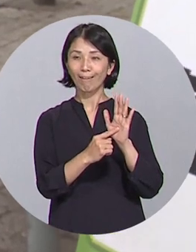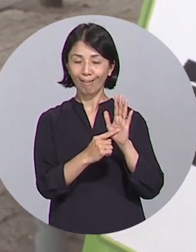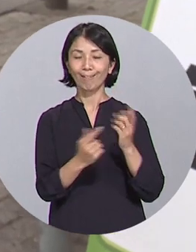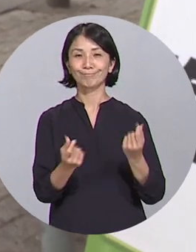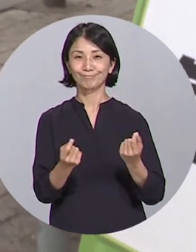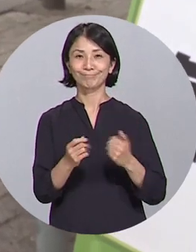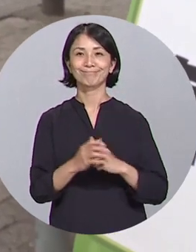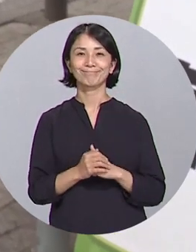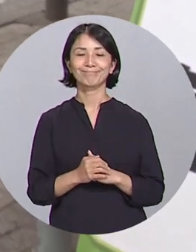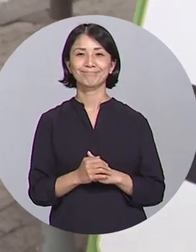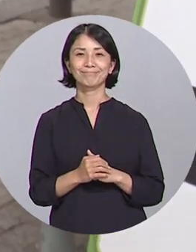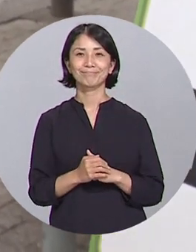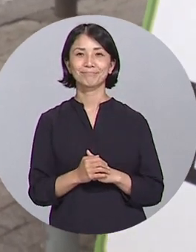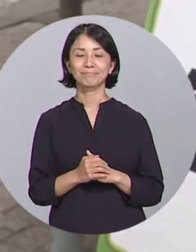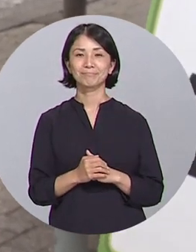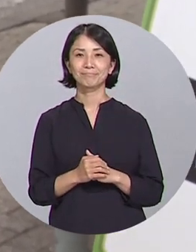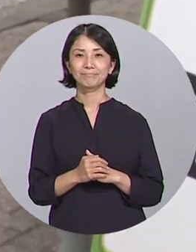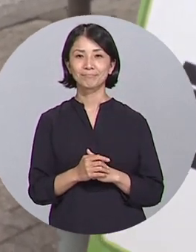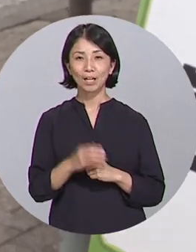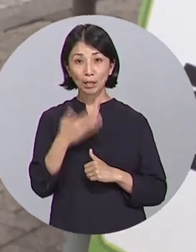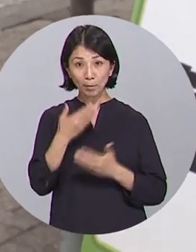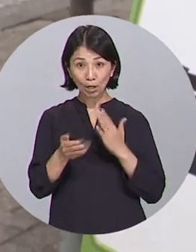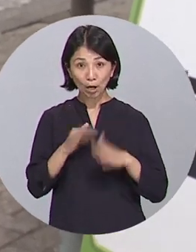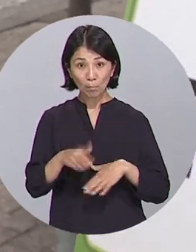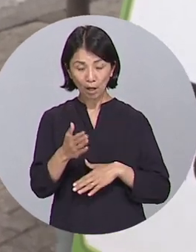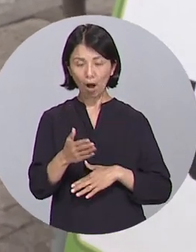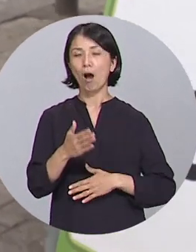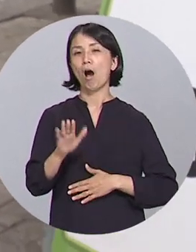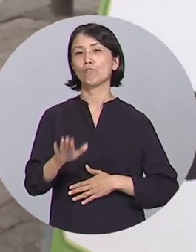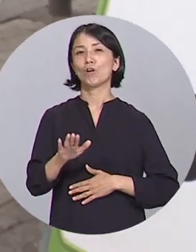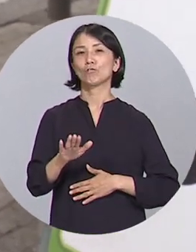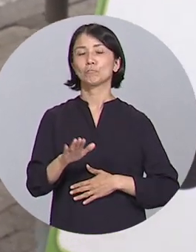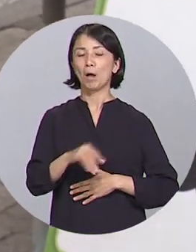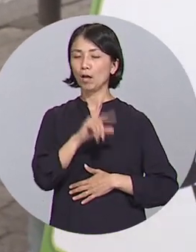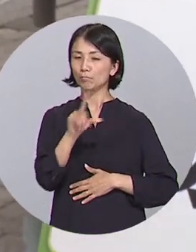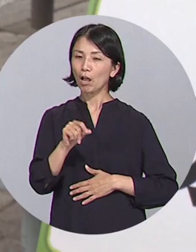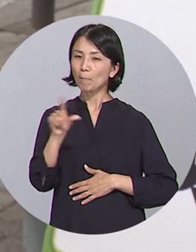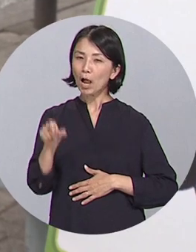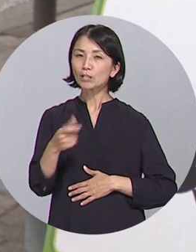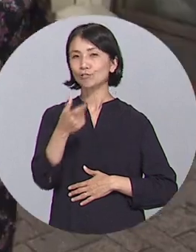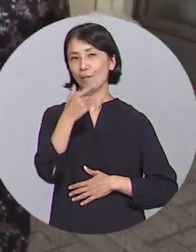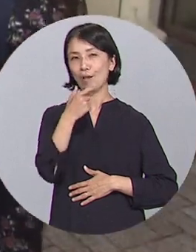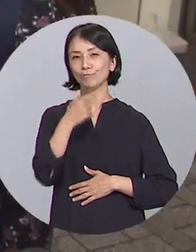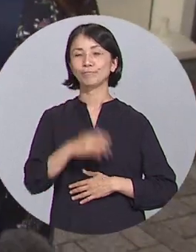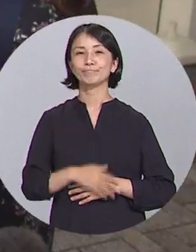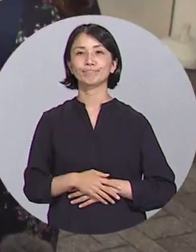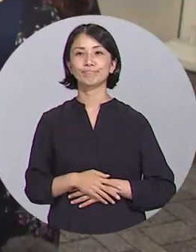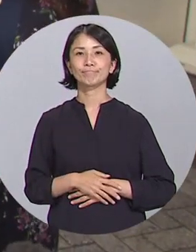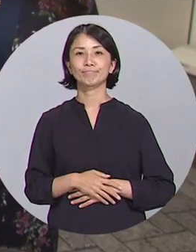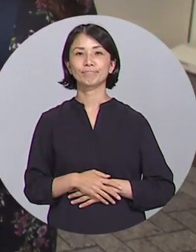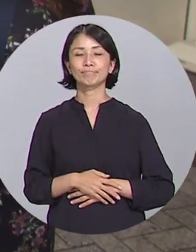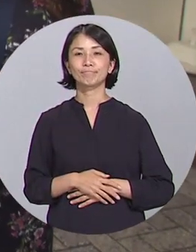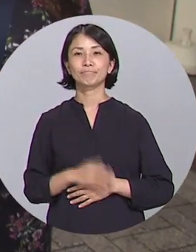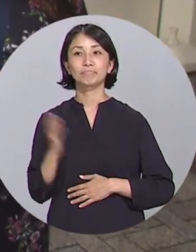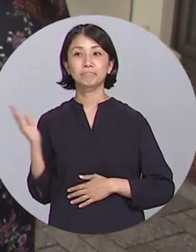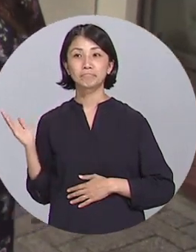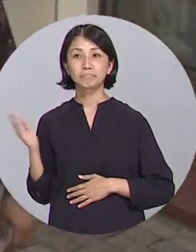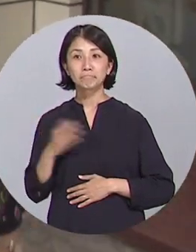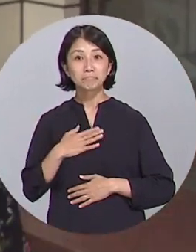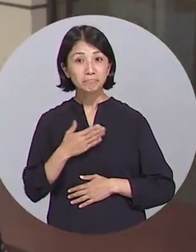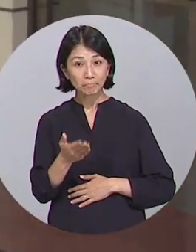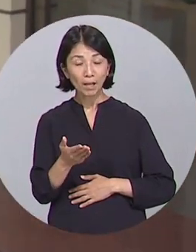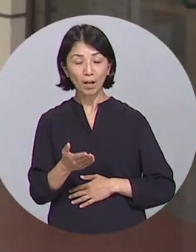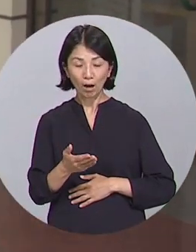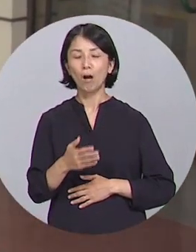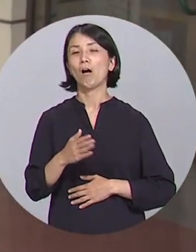ですね。 お母さん実際にお召し上がりになること？ ありますよ、あの時々はね、うん、 塩あんびんって聞いたことありますか？